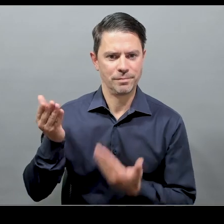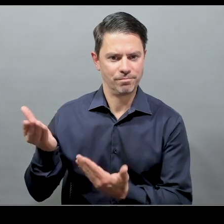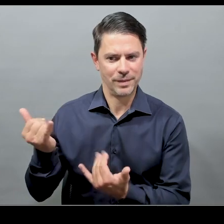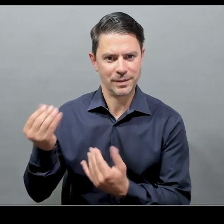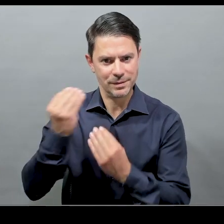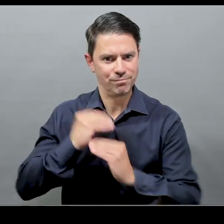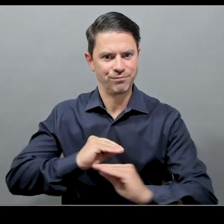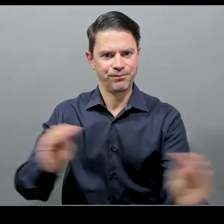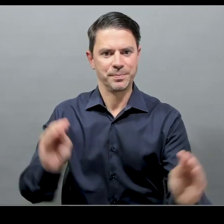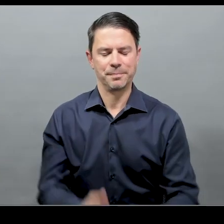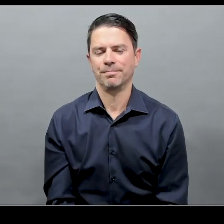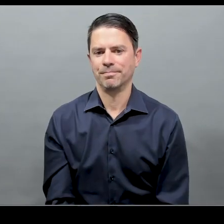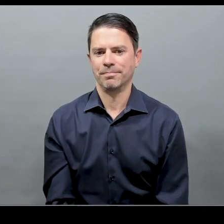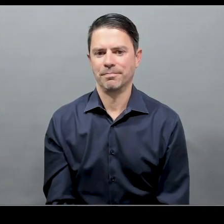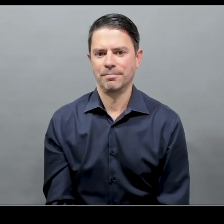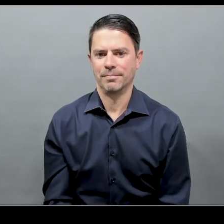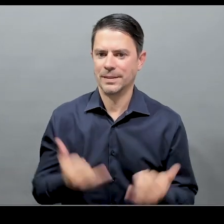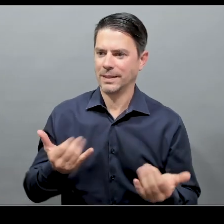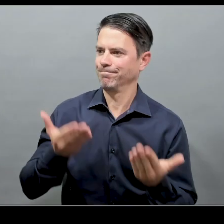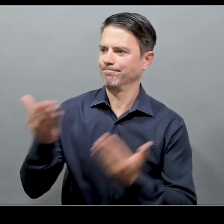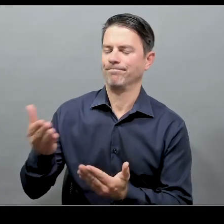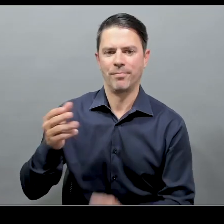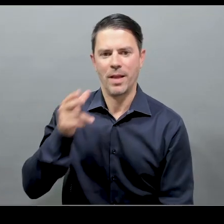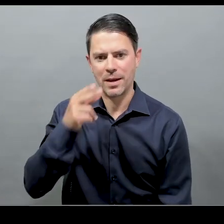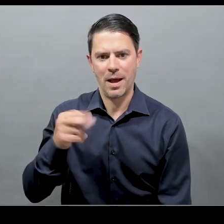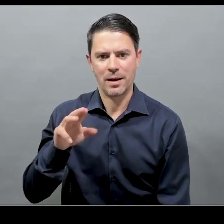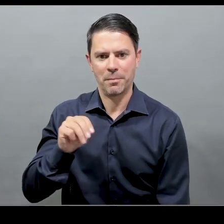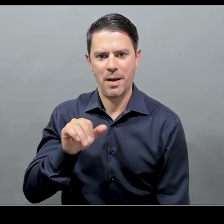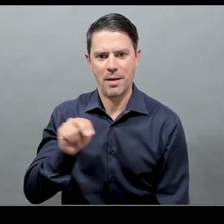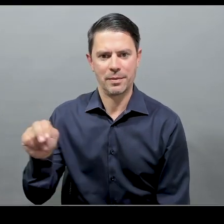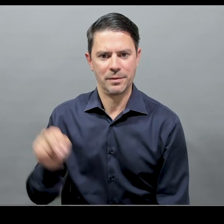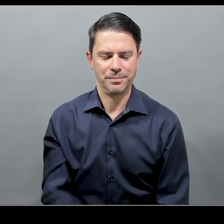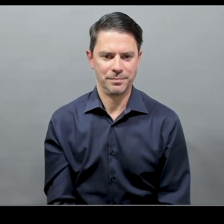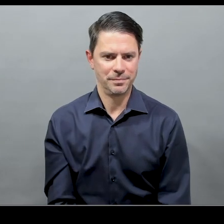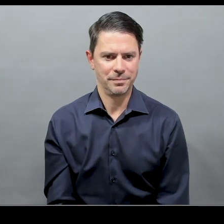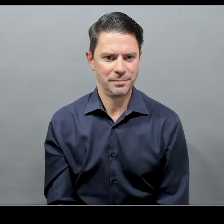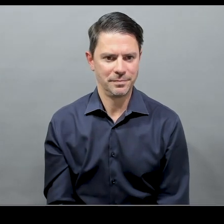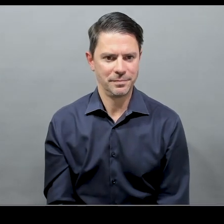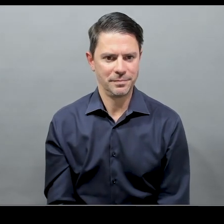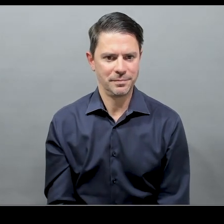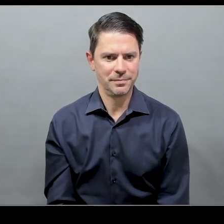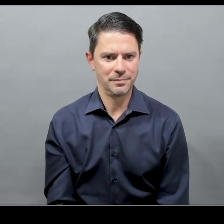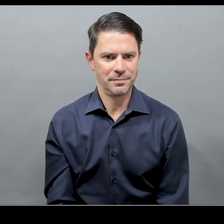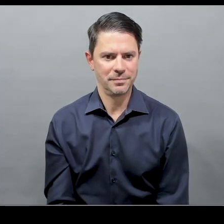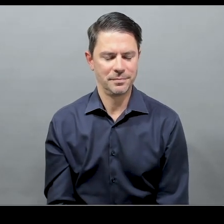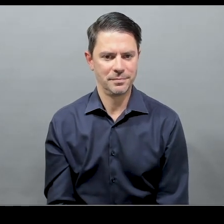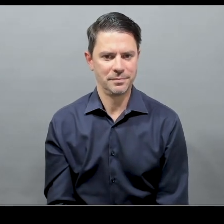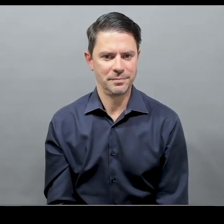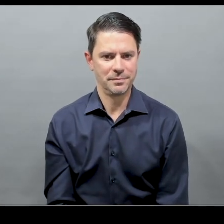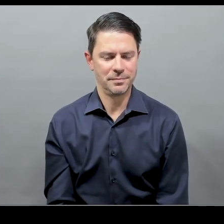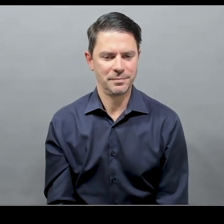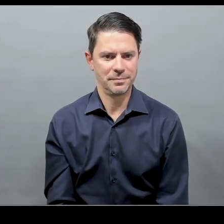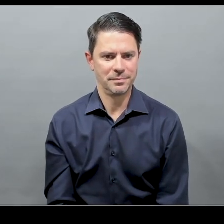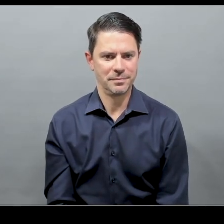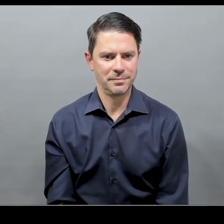und von meiner Seite auch ein herzliches Willkommen zu unserer heutigen Pressekonferenz nach der Sitzung des Bayerischen Kabinetts, das wie immer unter der Leitung